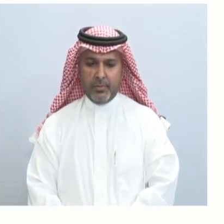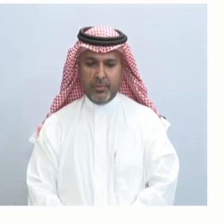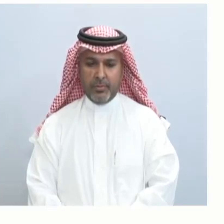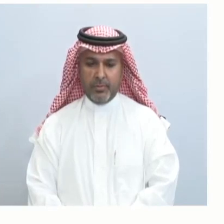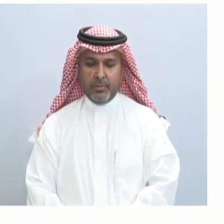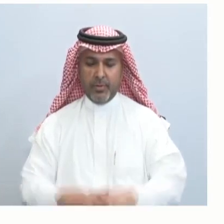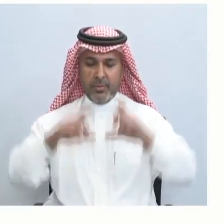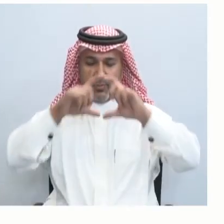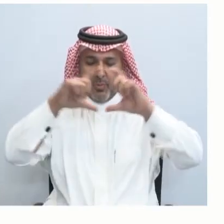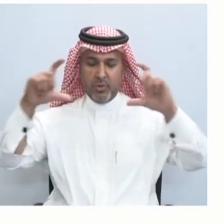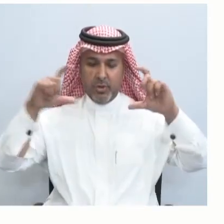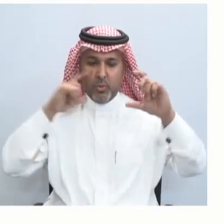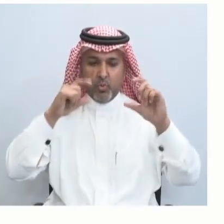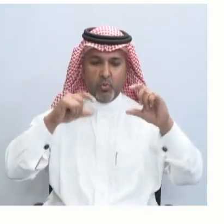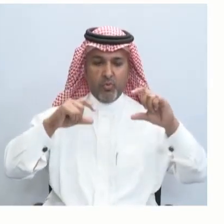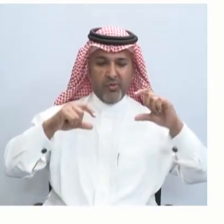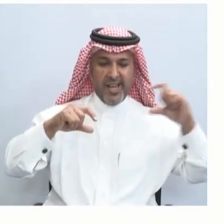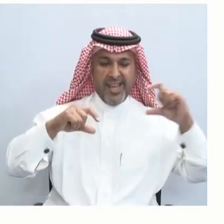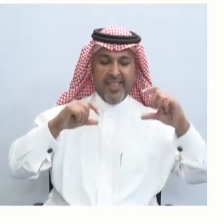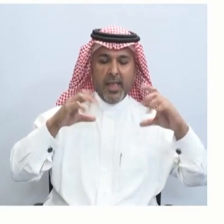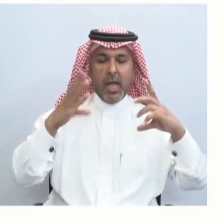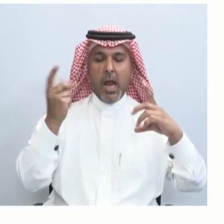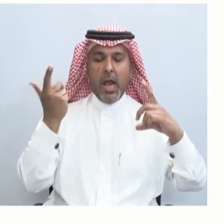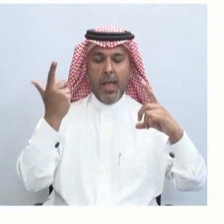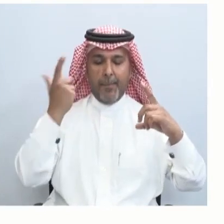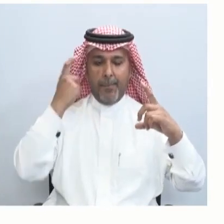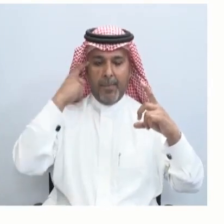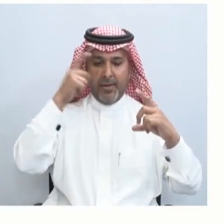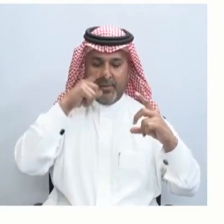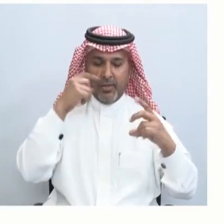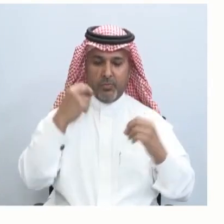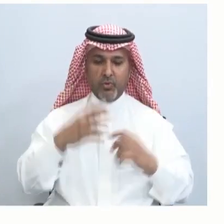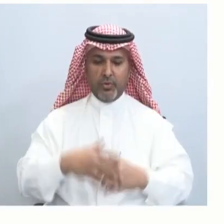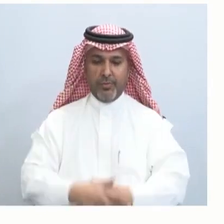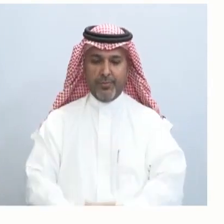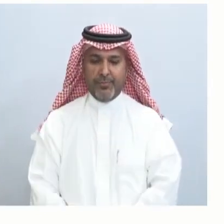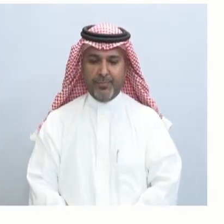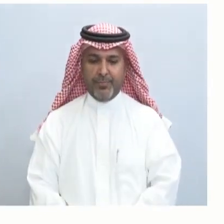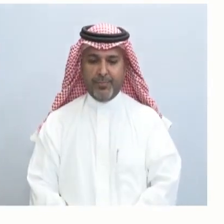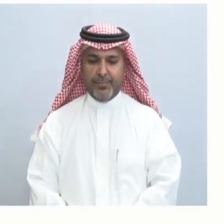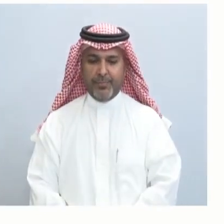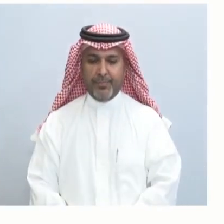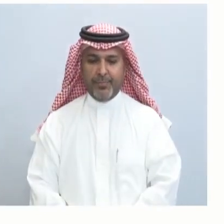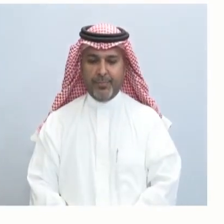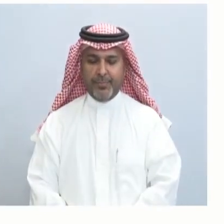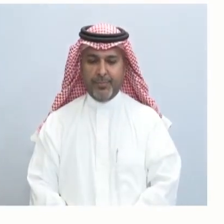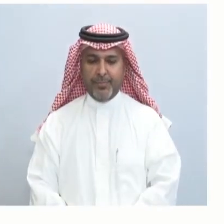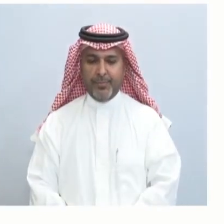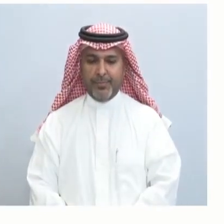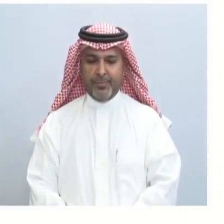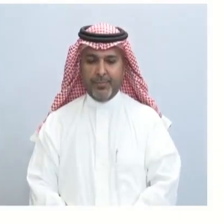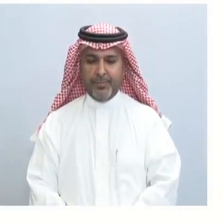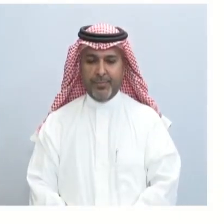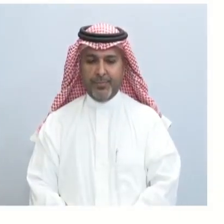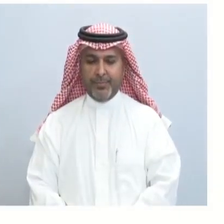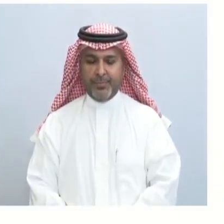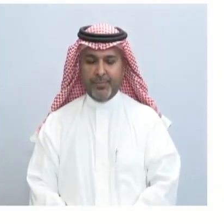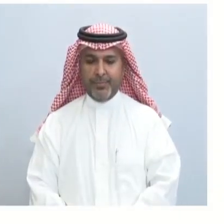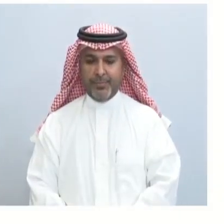ولكن هنا مدخل هذه البركه نعم على شكل ماذا شكل شبه منحرف